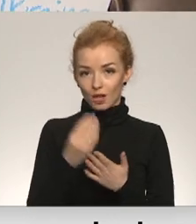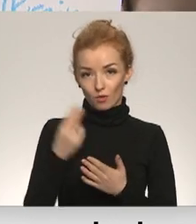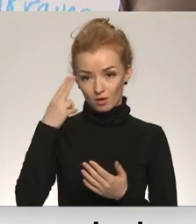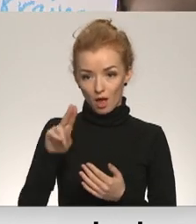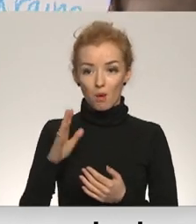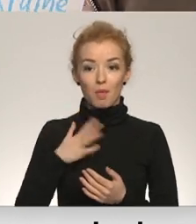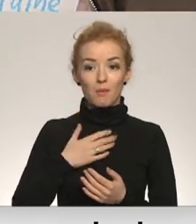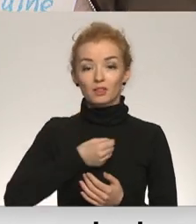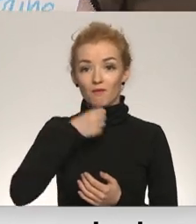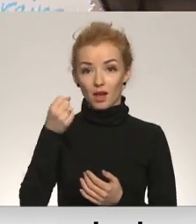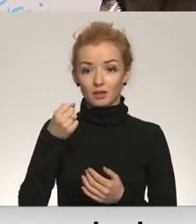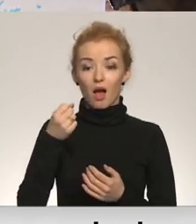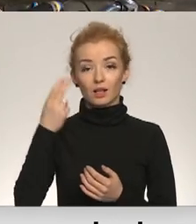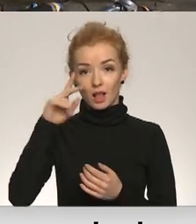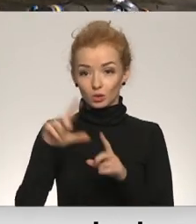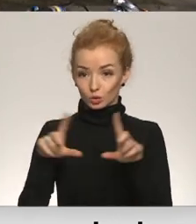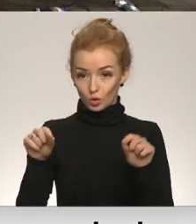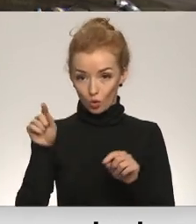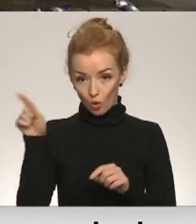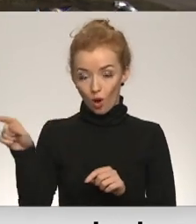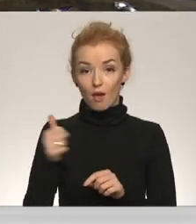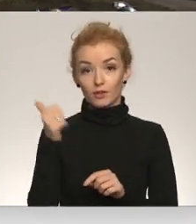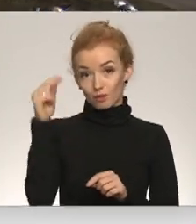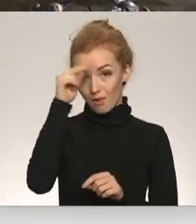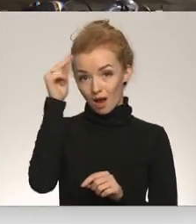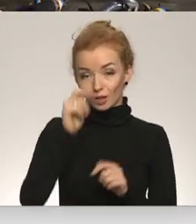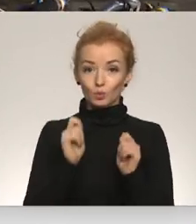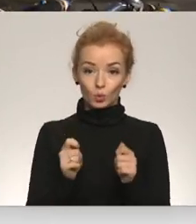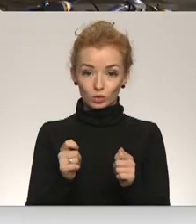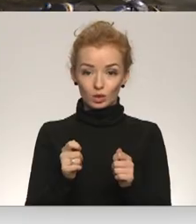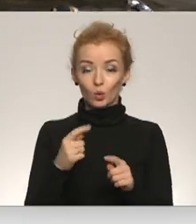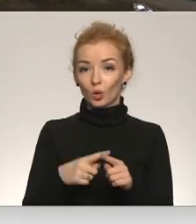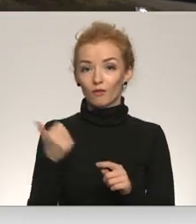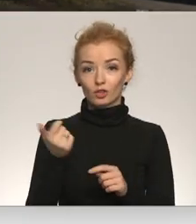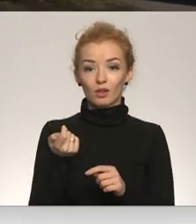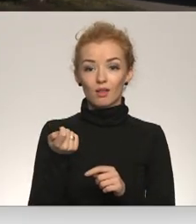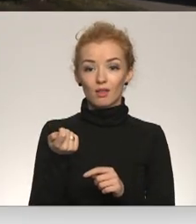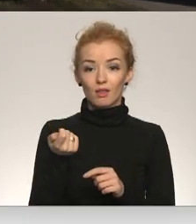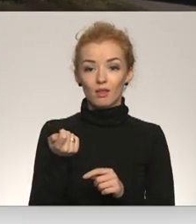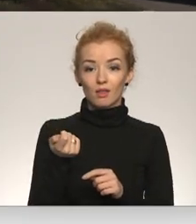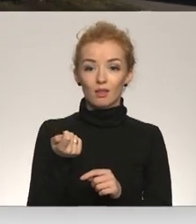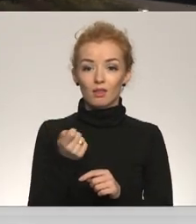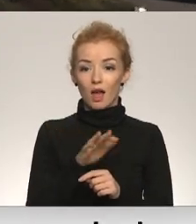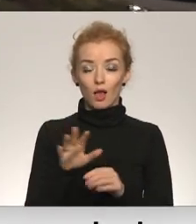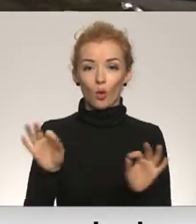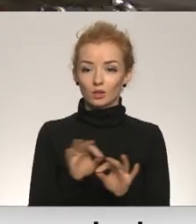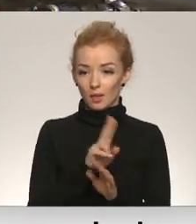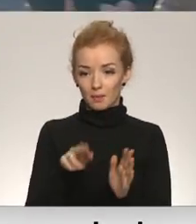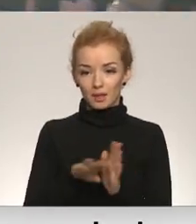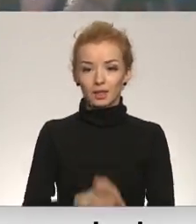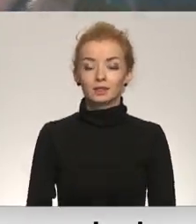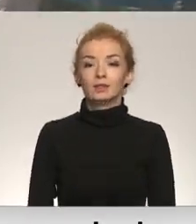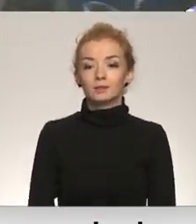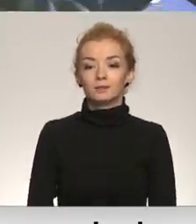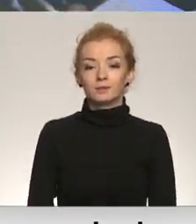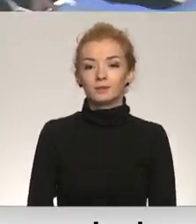mans vecākais dēls vēl ir skolā. Kamēr viņš mācās mūziku, kur viņš iespējams nekad nespēlēs koncertā.